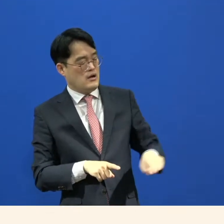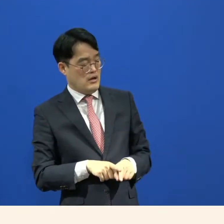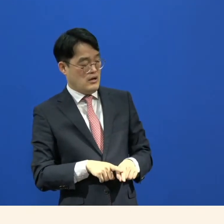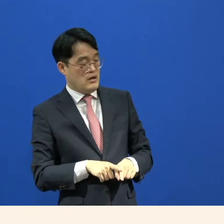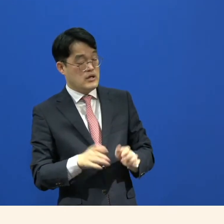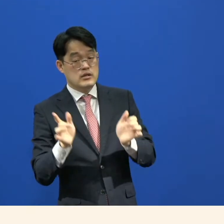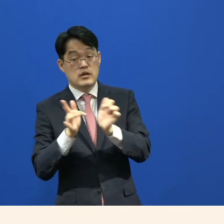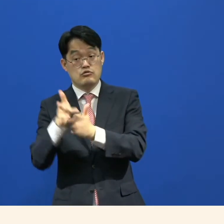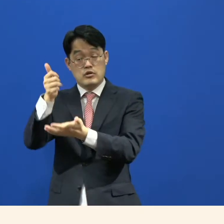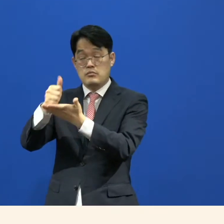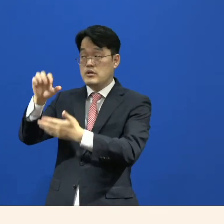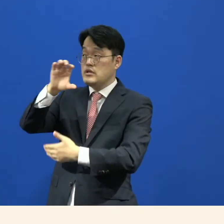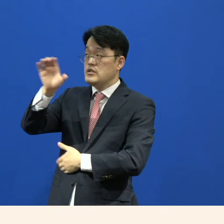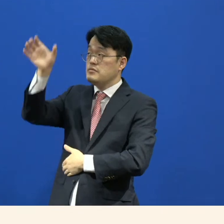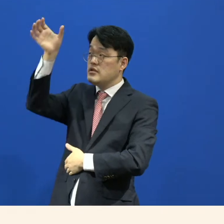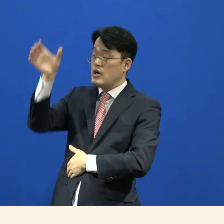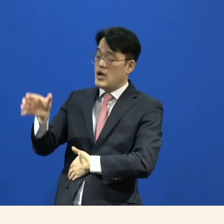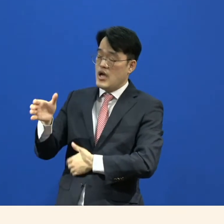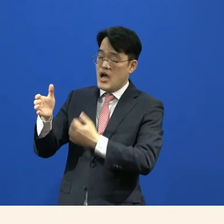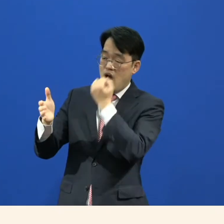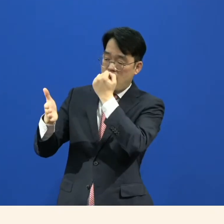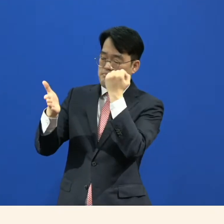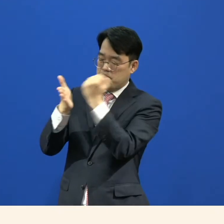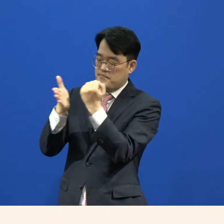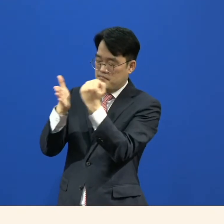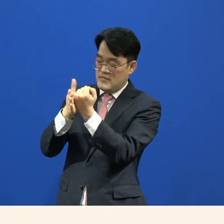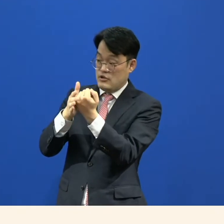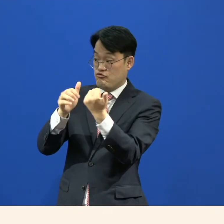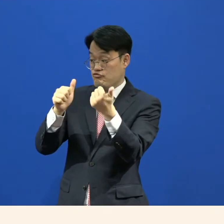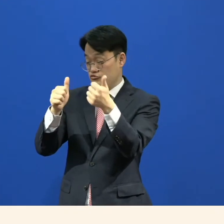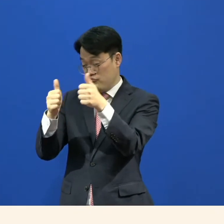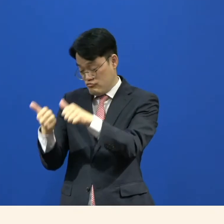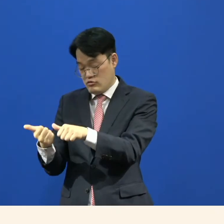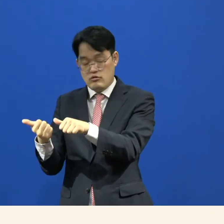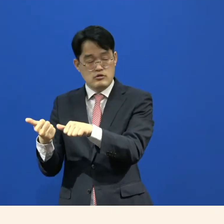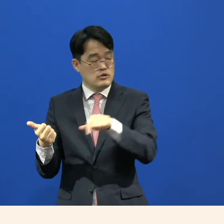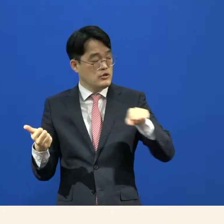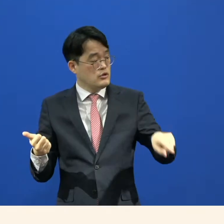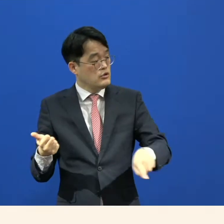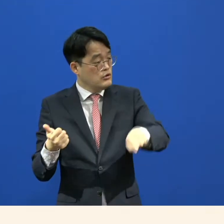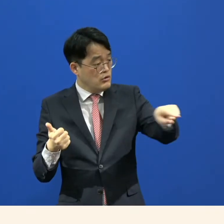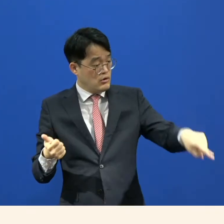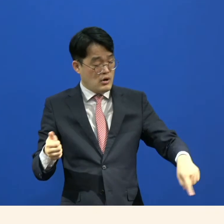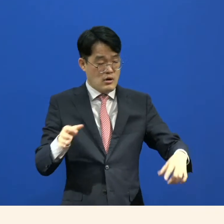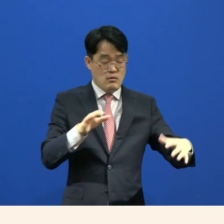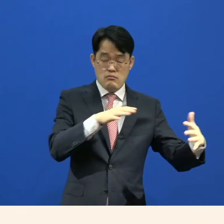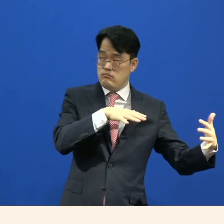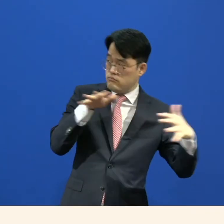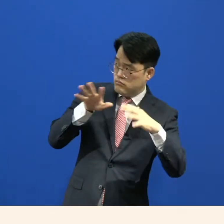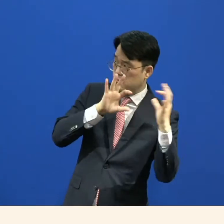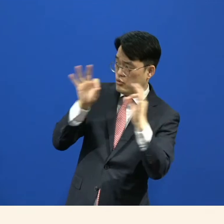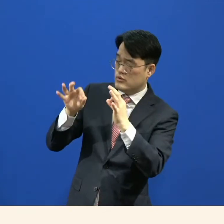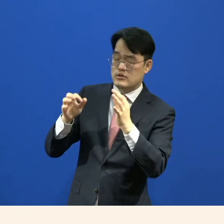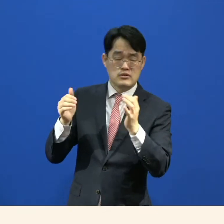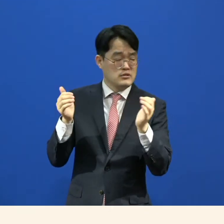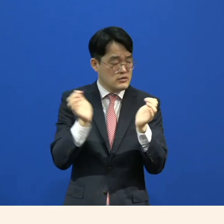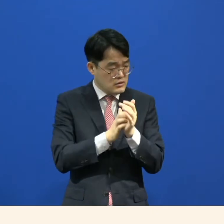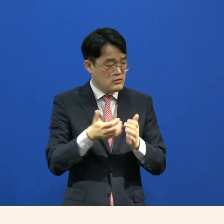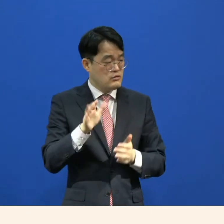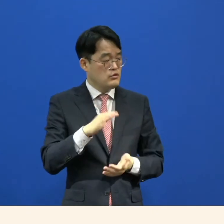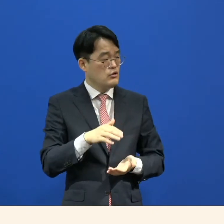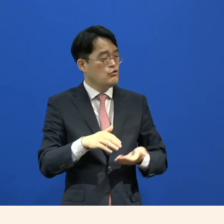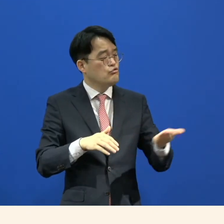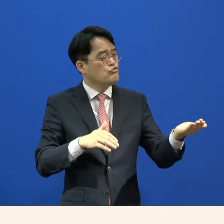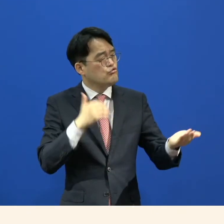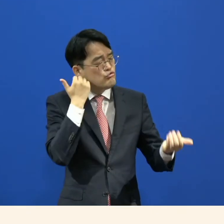못 박히신 것이 너희 눈앞에 밝히 보이거늘 누가 너희를 꾀더냐